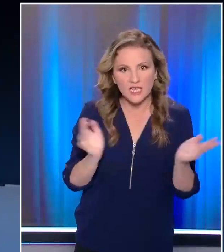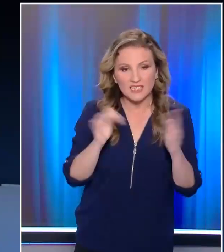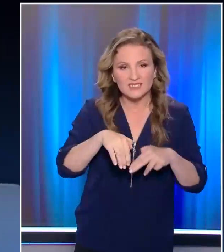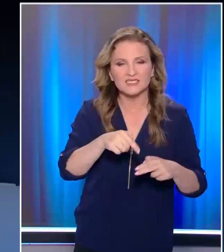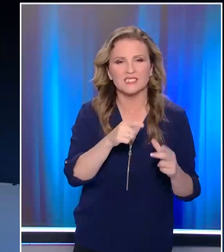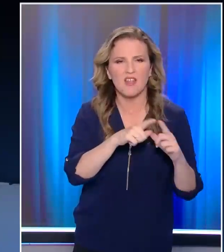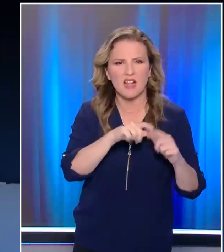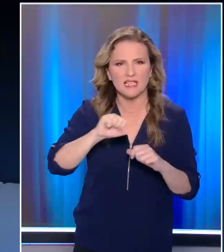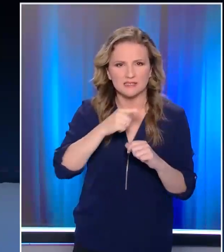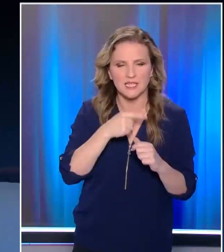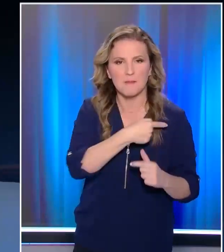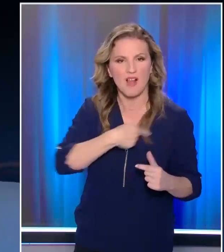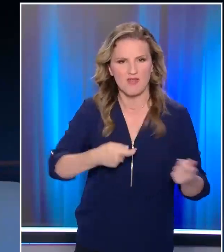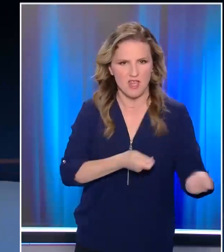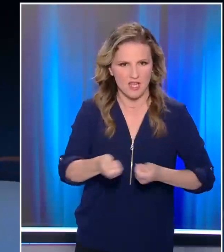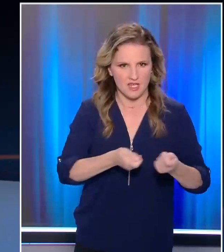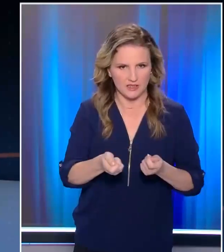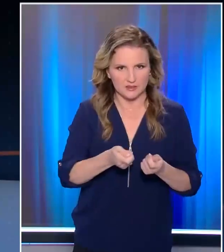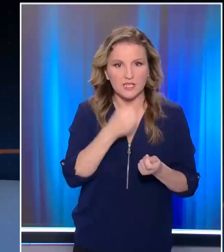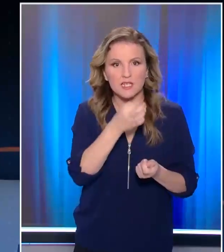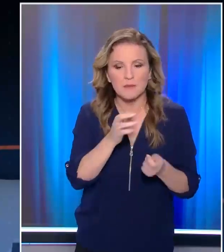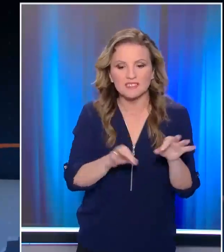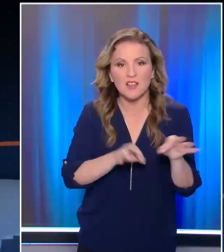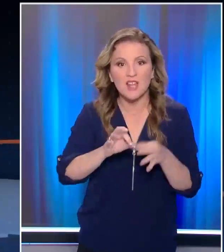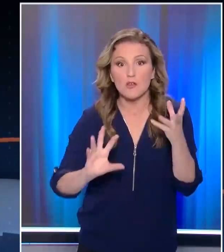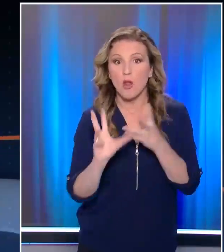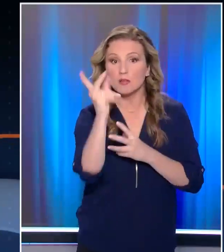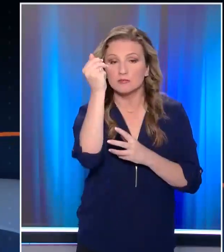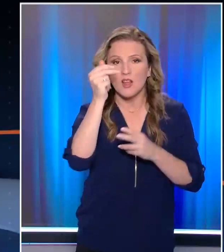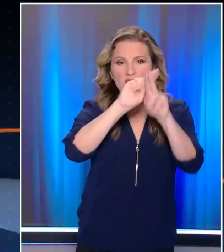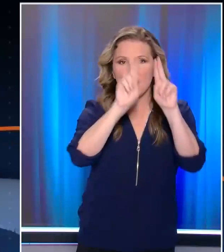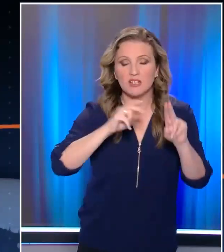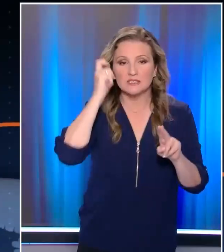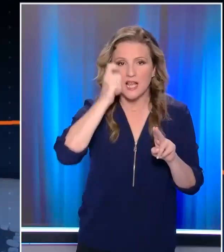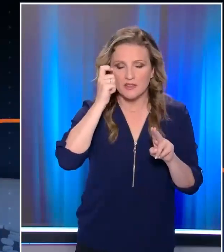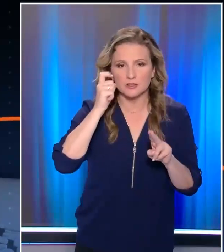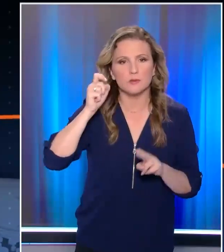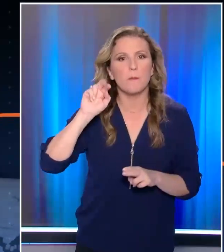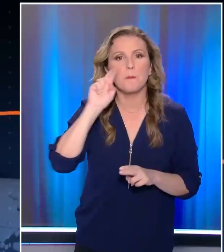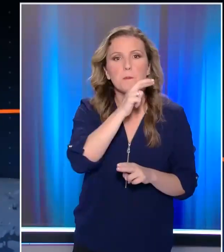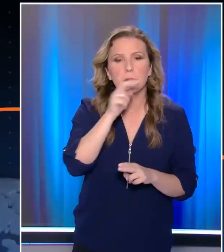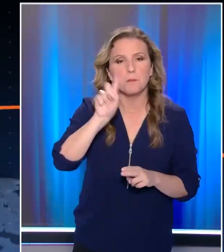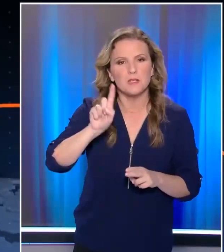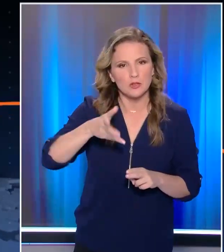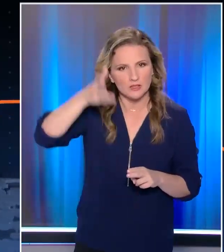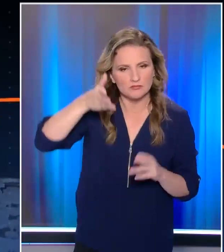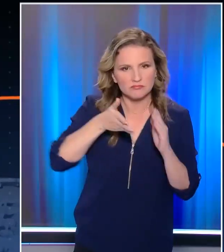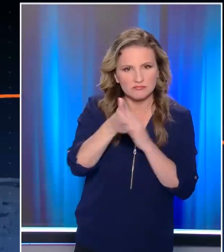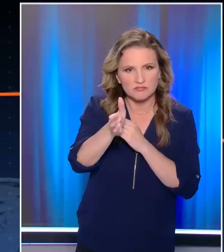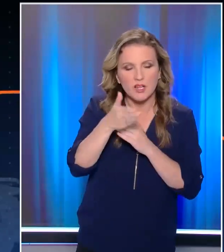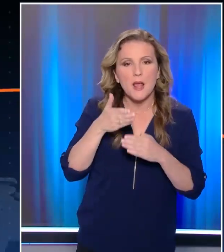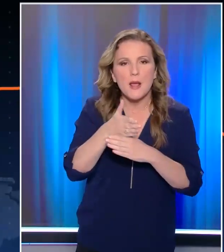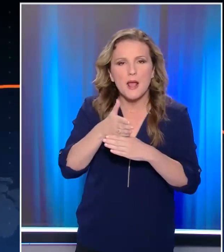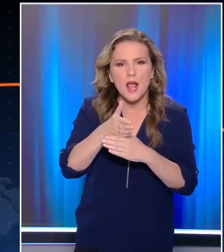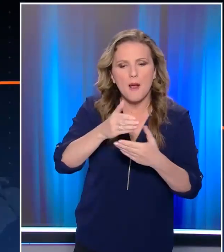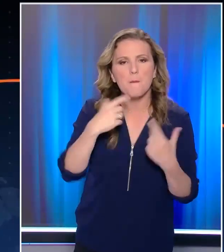διοίκηση του εκθεσιακού φορέα που συζήτησε το σχέδιο ανάπλασης της Διεθνούς Εκθέσεως. Κατά την έξοδο του από το κτίριο της διοίκησης, μέλη της Εθνικής Αρτοπιών